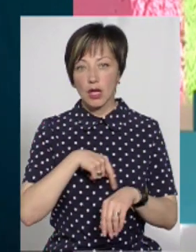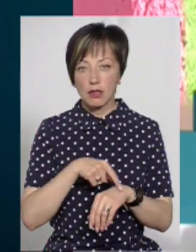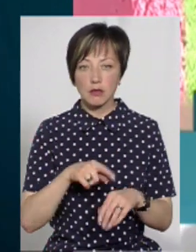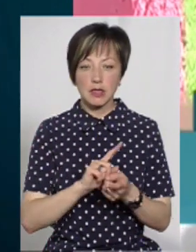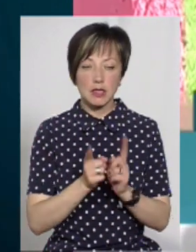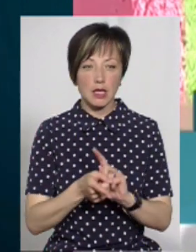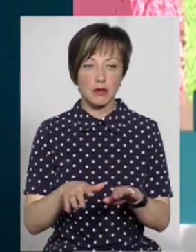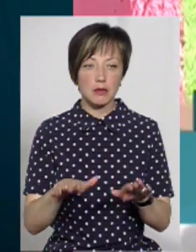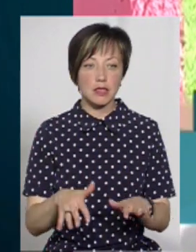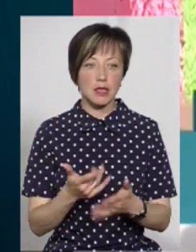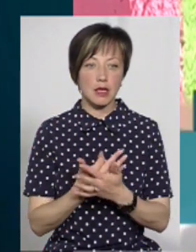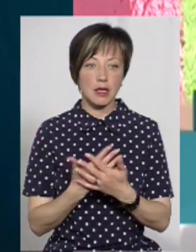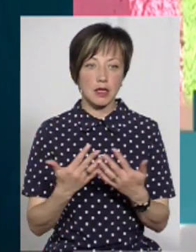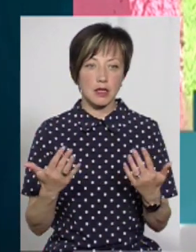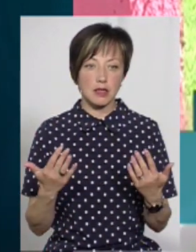для різних